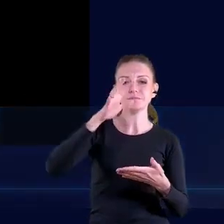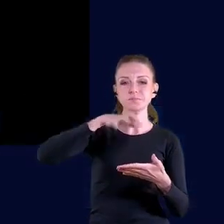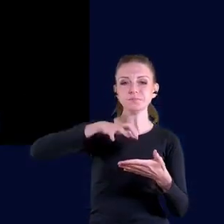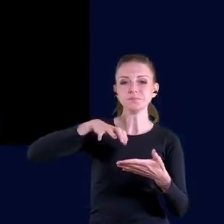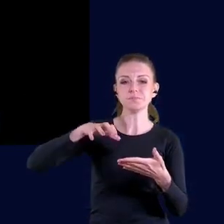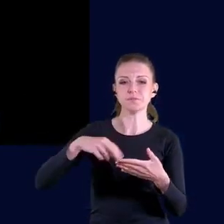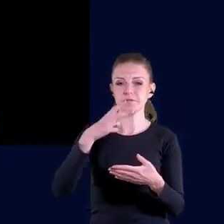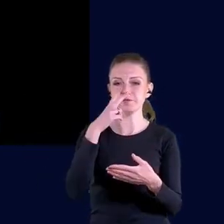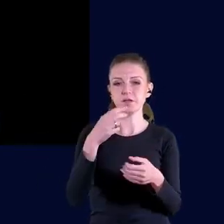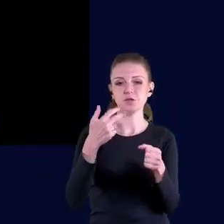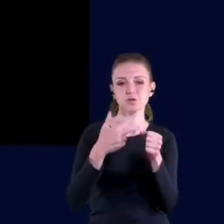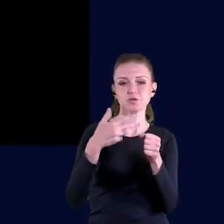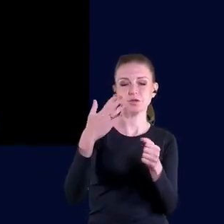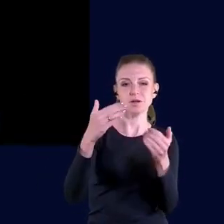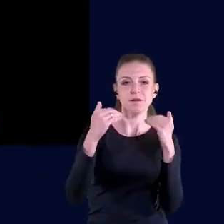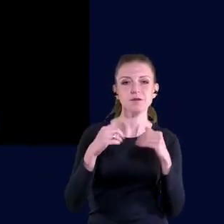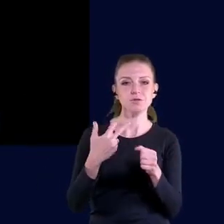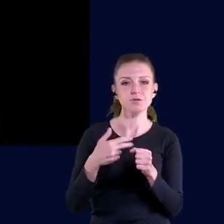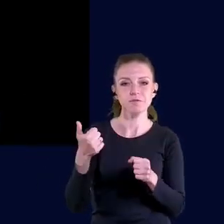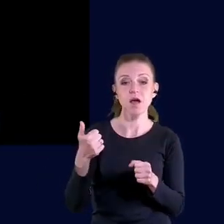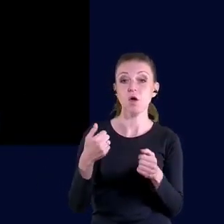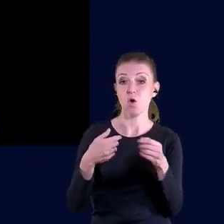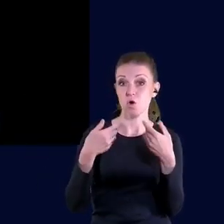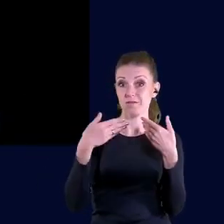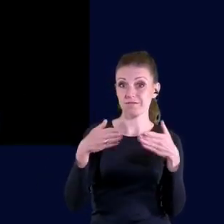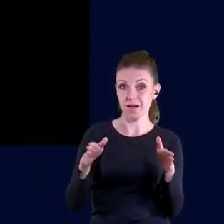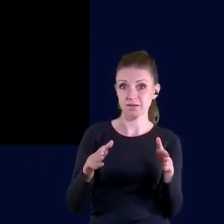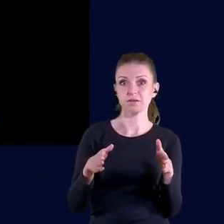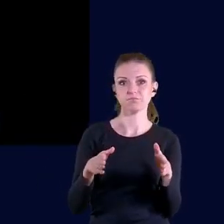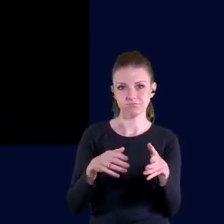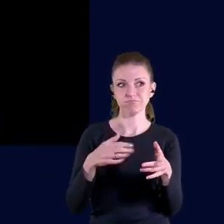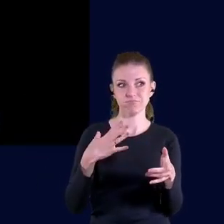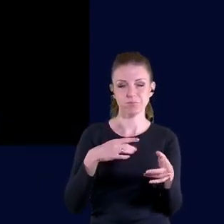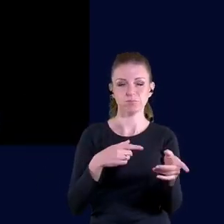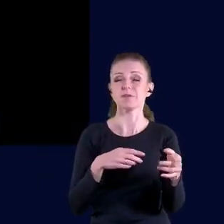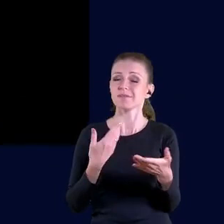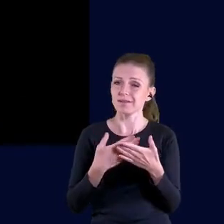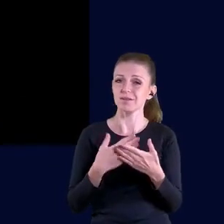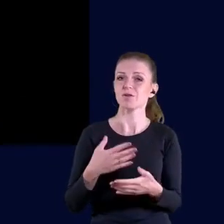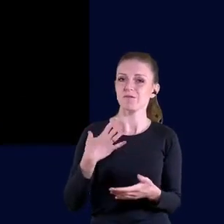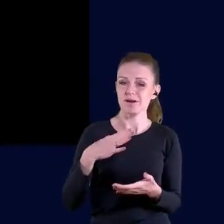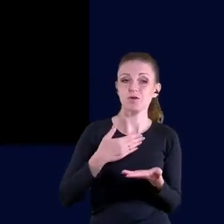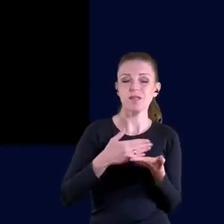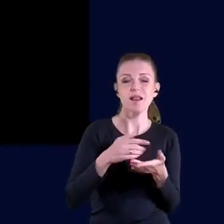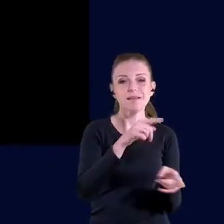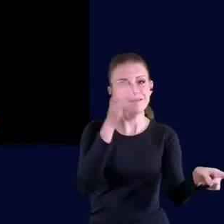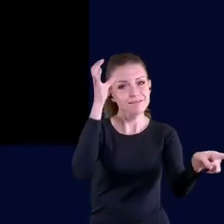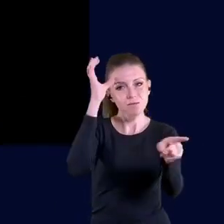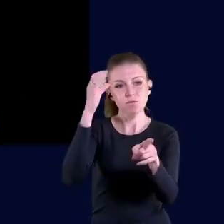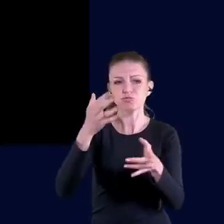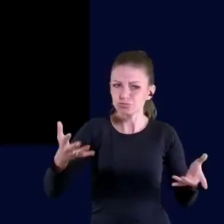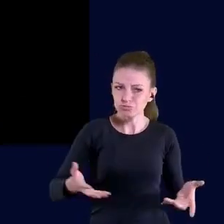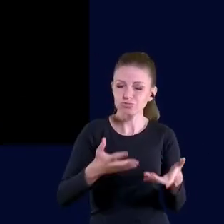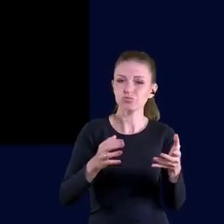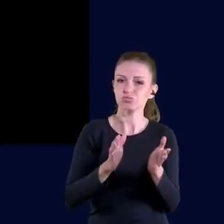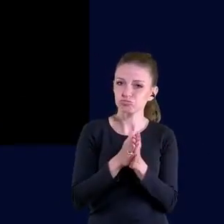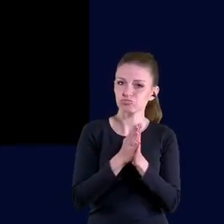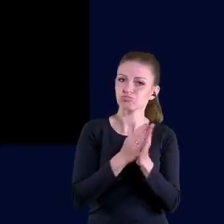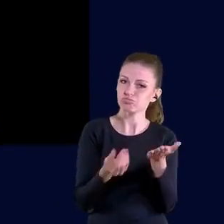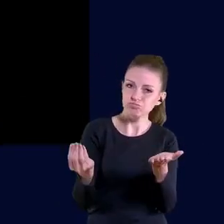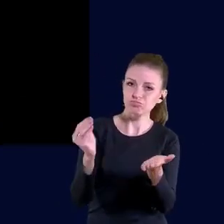są wyższe dla tych artykułów otwartych także zachęcamy w dalszym ciągu naszych naukowców do tego żeby